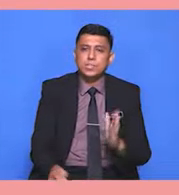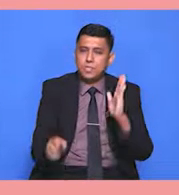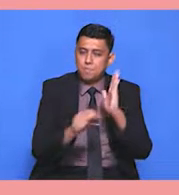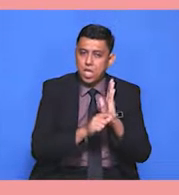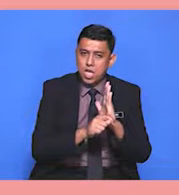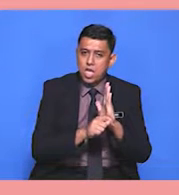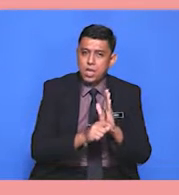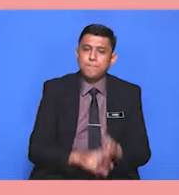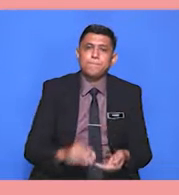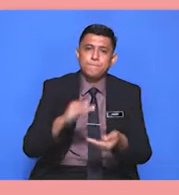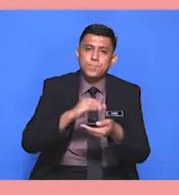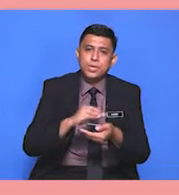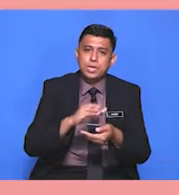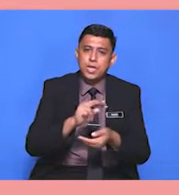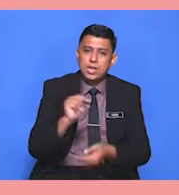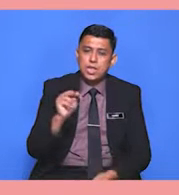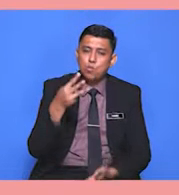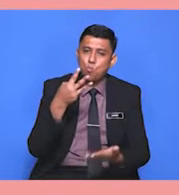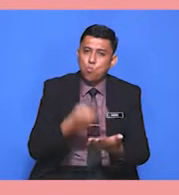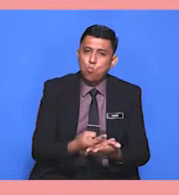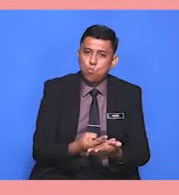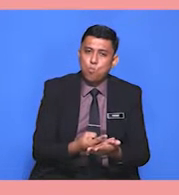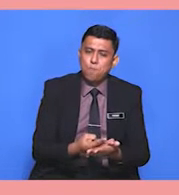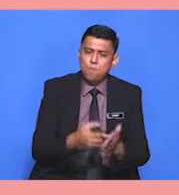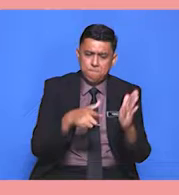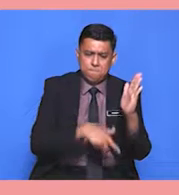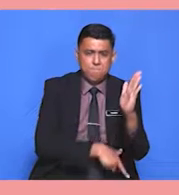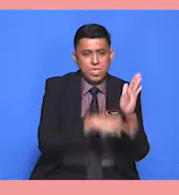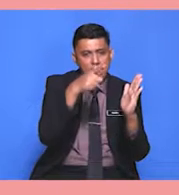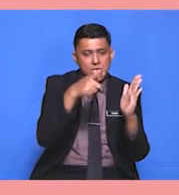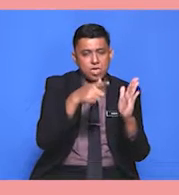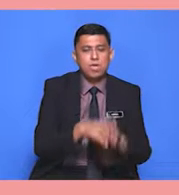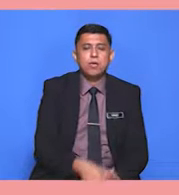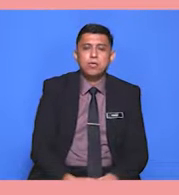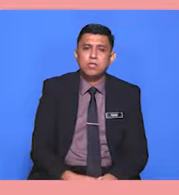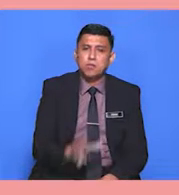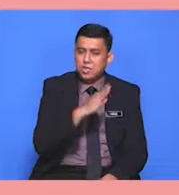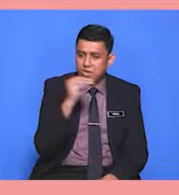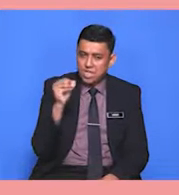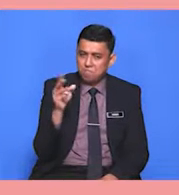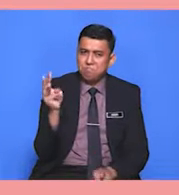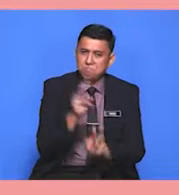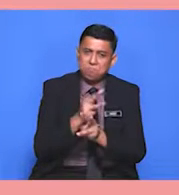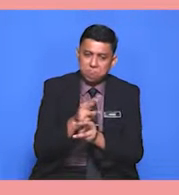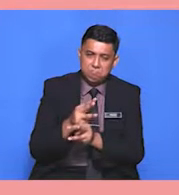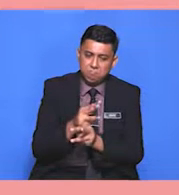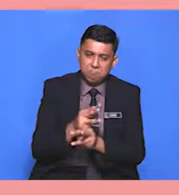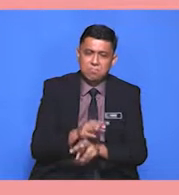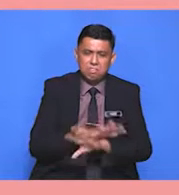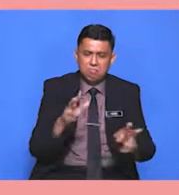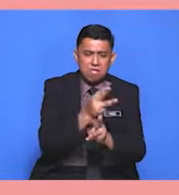tambahan bekalan wang yang berlebihan dan tidak terkawal oleh bank